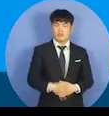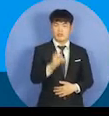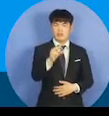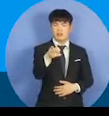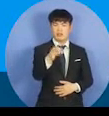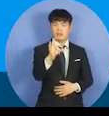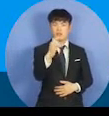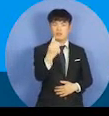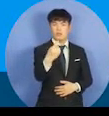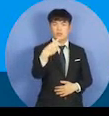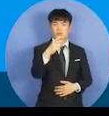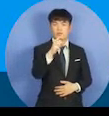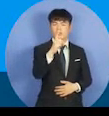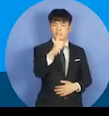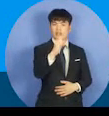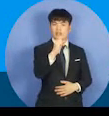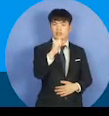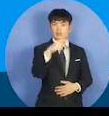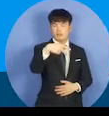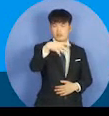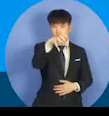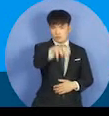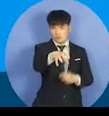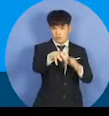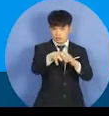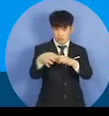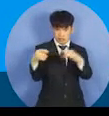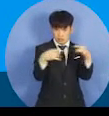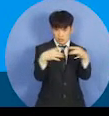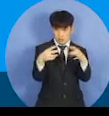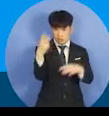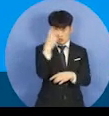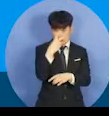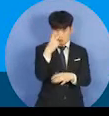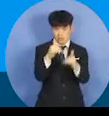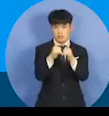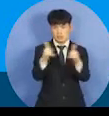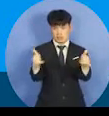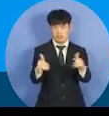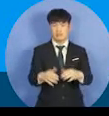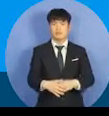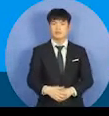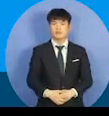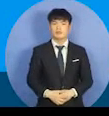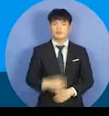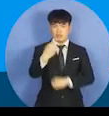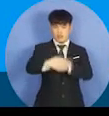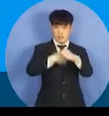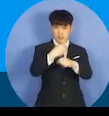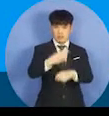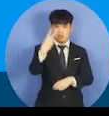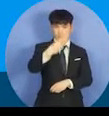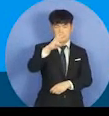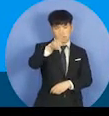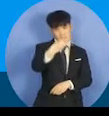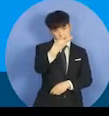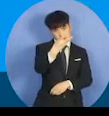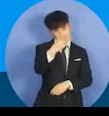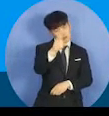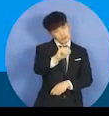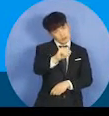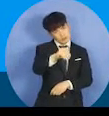주식회사 영우 DSP에서 전기, 전자부품 및 제품조리원 30명을 모집합니다. 임금은 연봉 2,300만